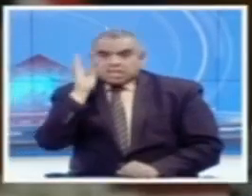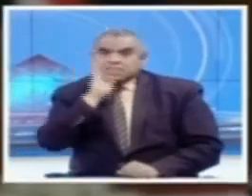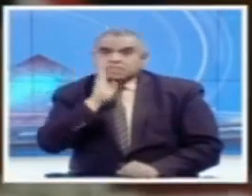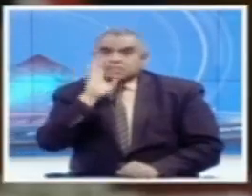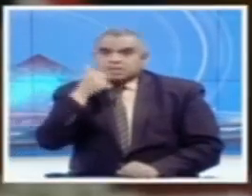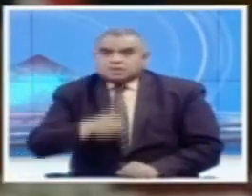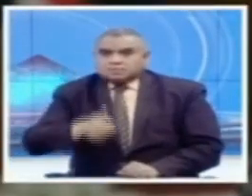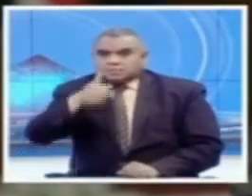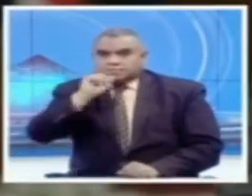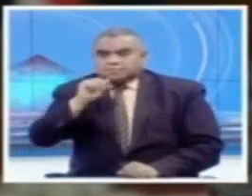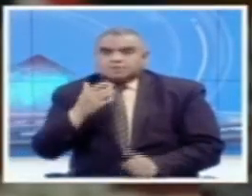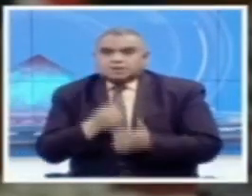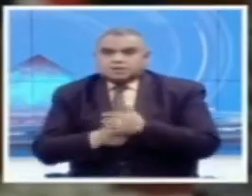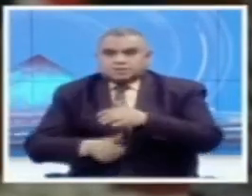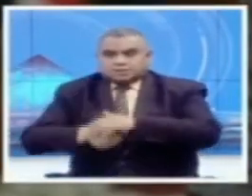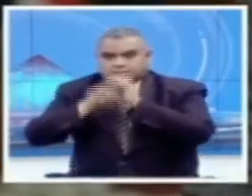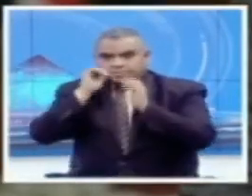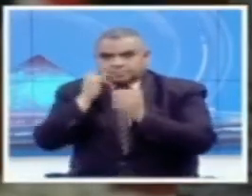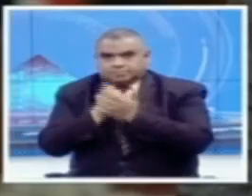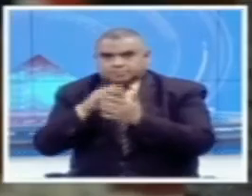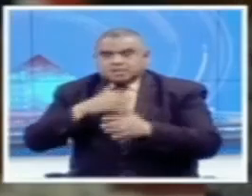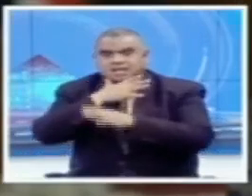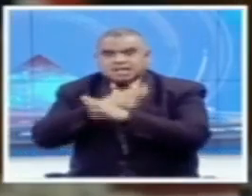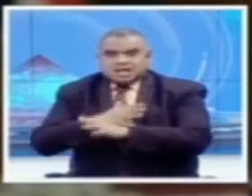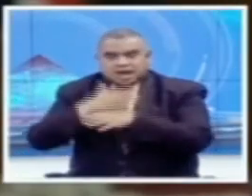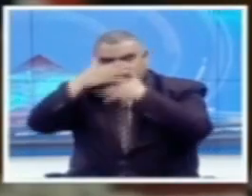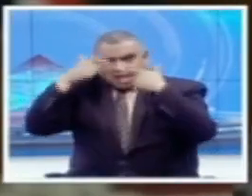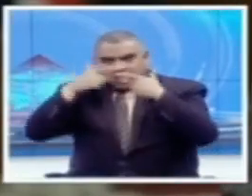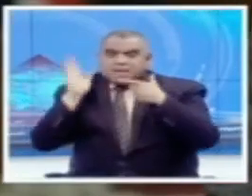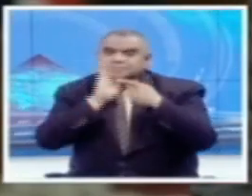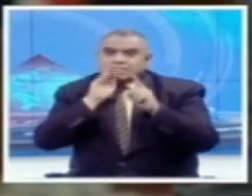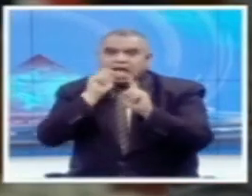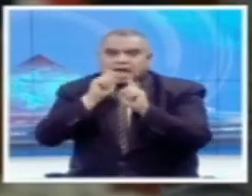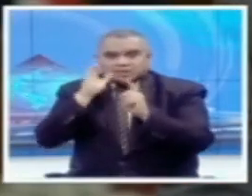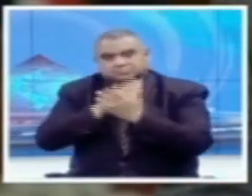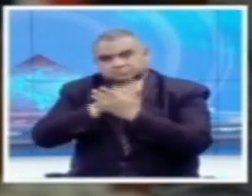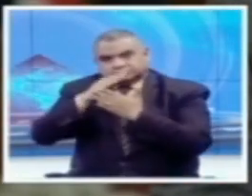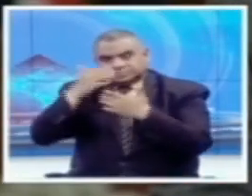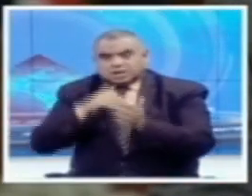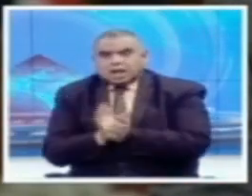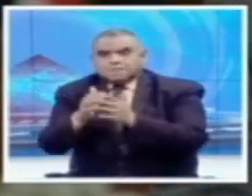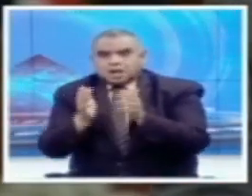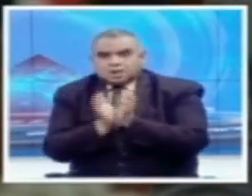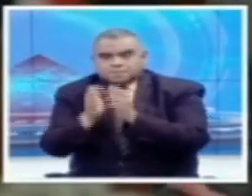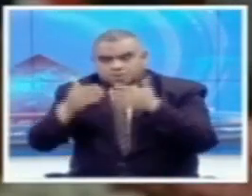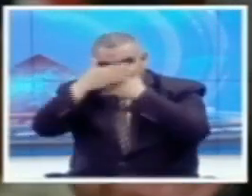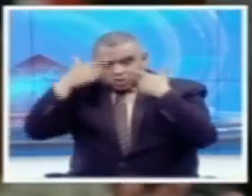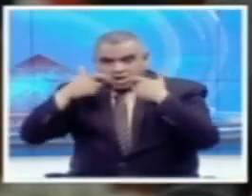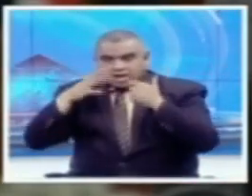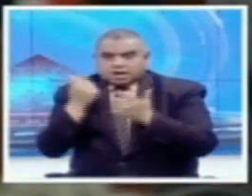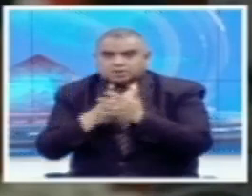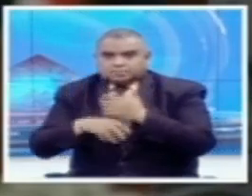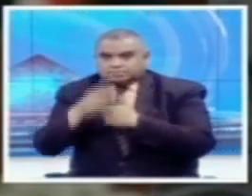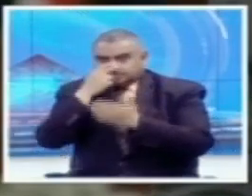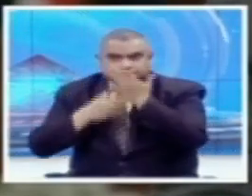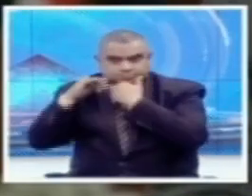هي المحاضرات اللي بتتكلم عن الإرهاب ودور الجماعات الإرهابية على مدار الفترات